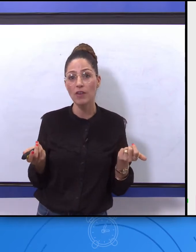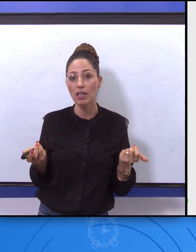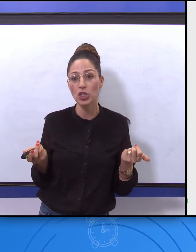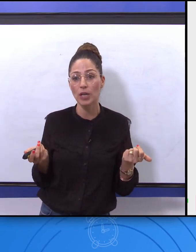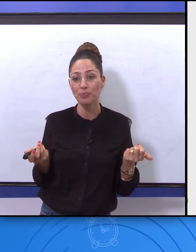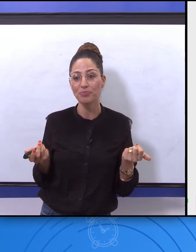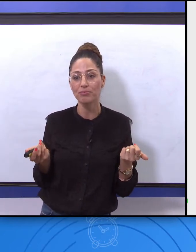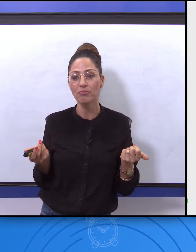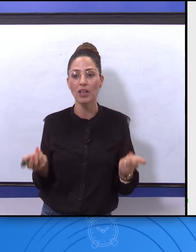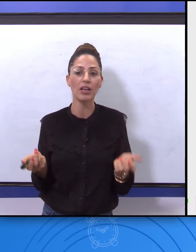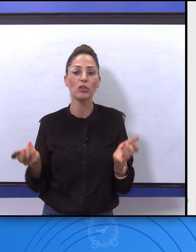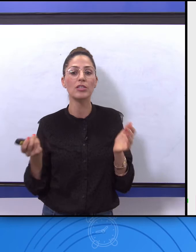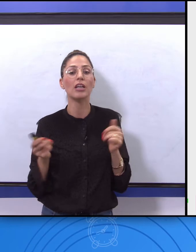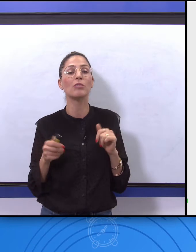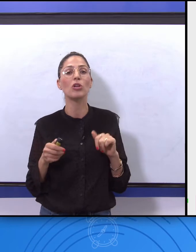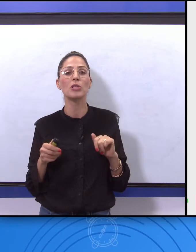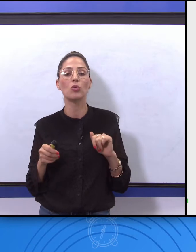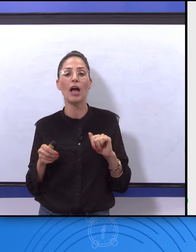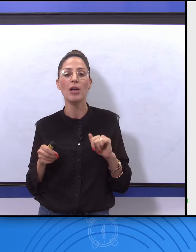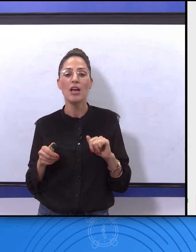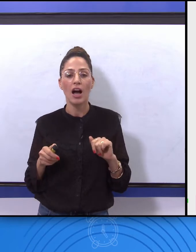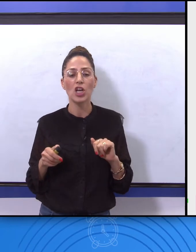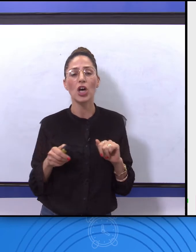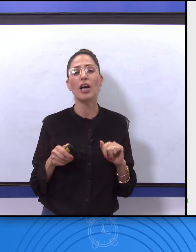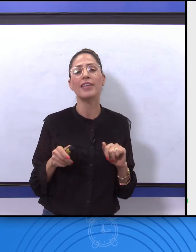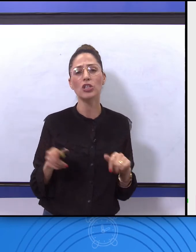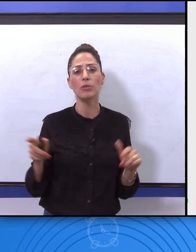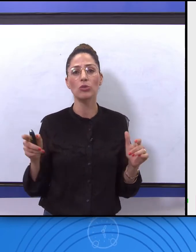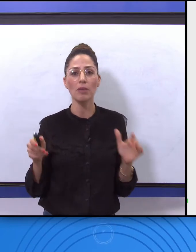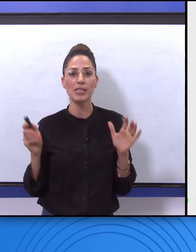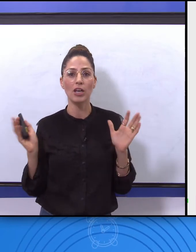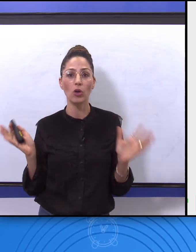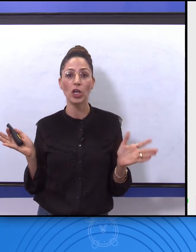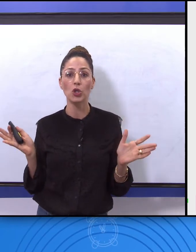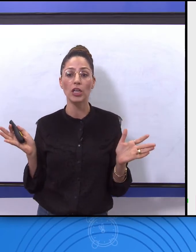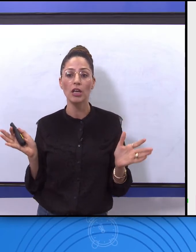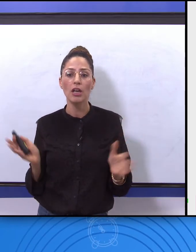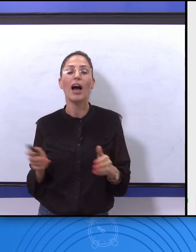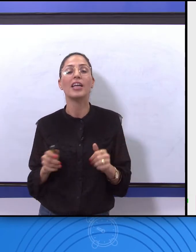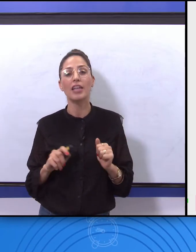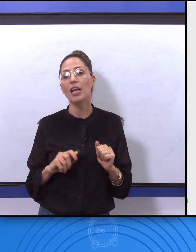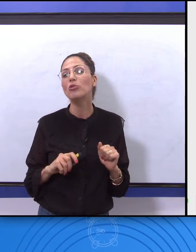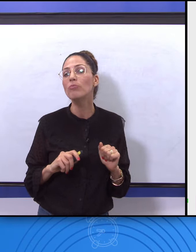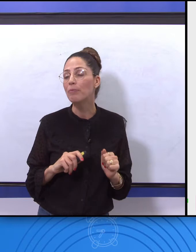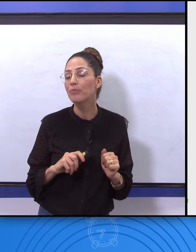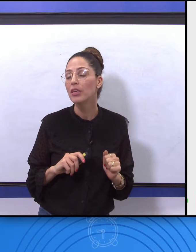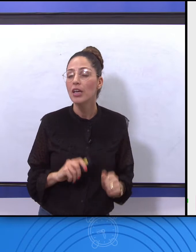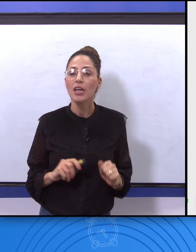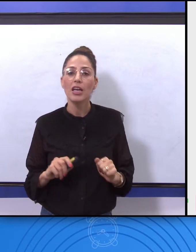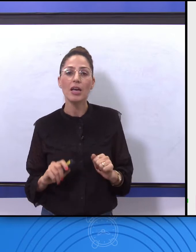אותם בסביבה חדשה. כך נוצר לדימוי המצולם הקשר החדש שמנותק מהזיכרון הראשוני. אני אתן לכם